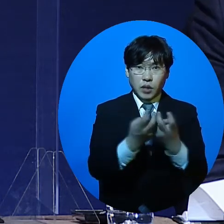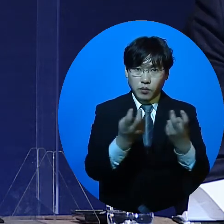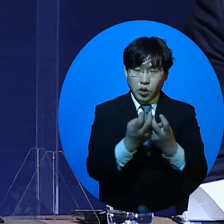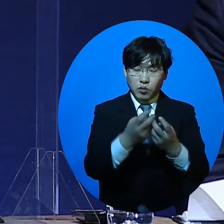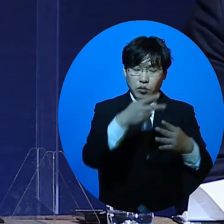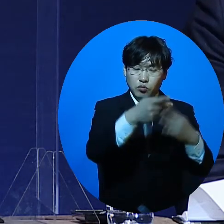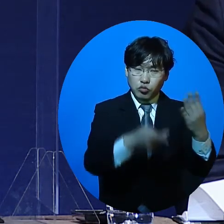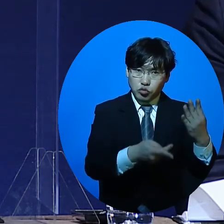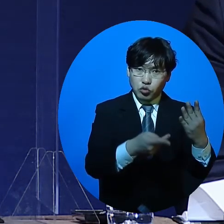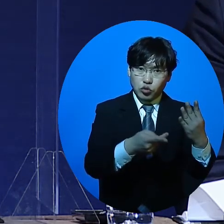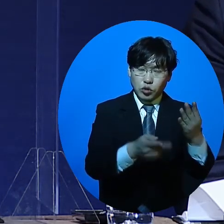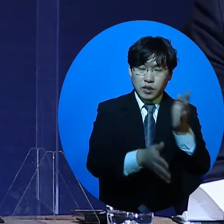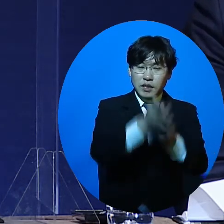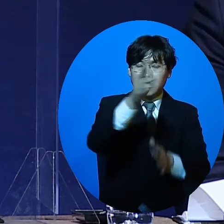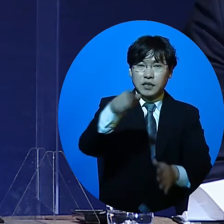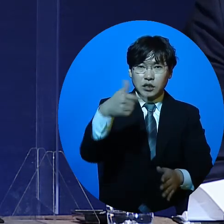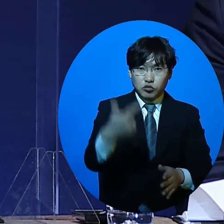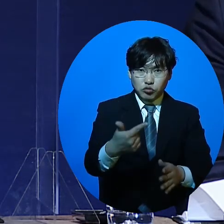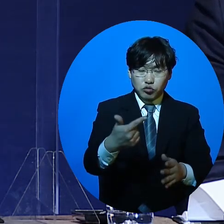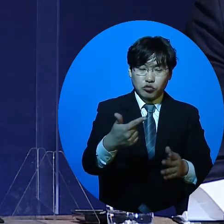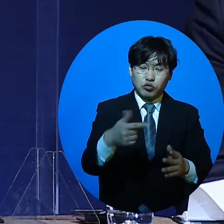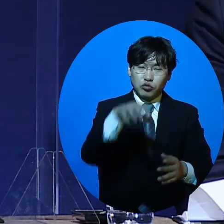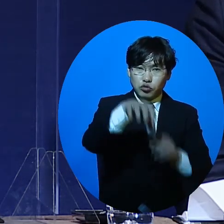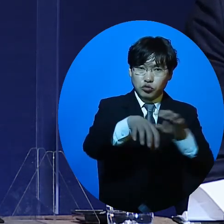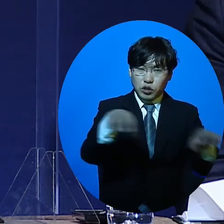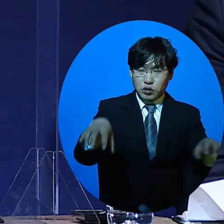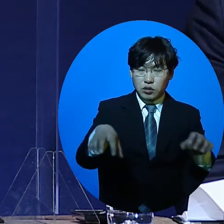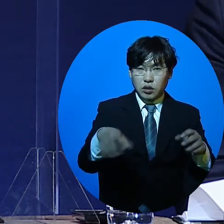프로그램을 각 시군에서 한번 하면 어떨까. 왜냐면 이제